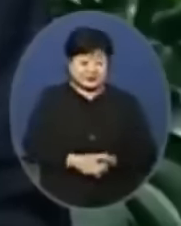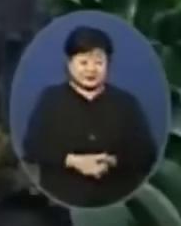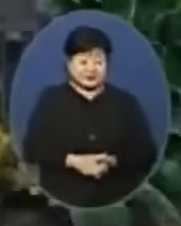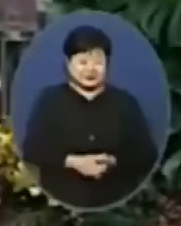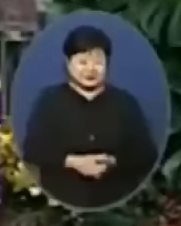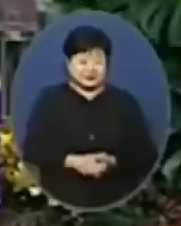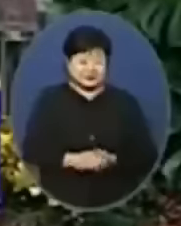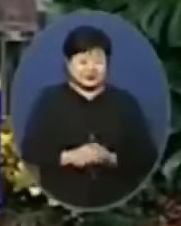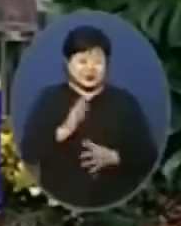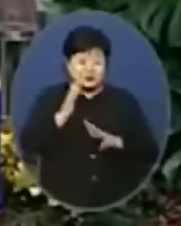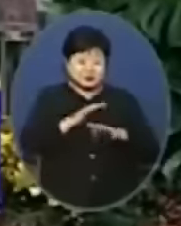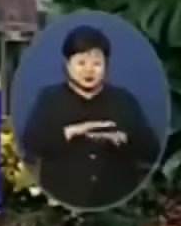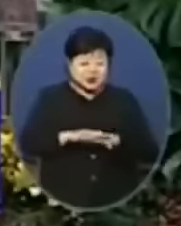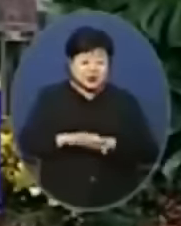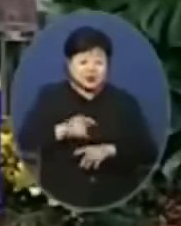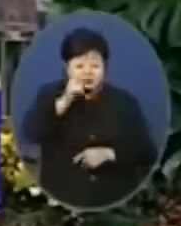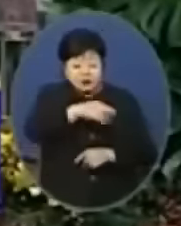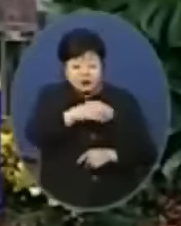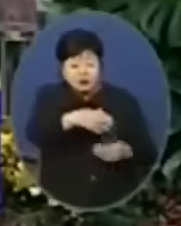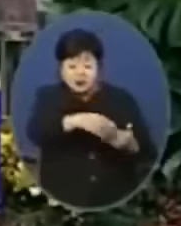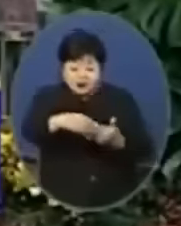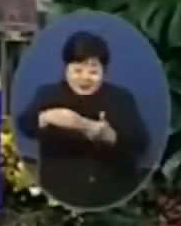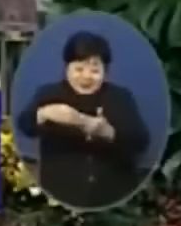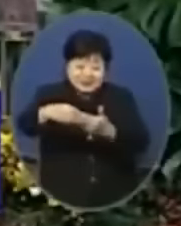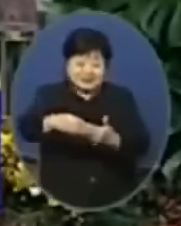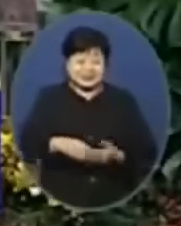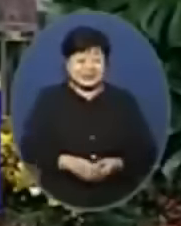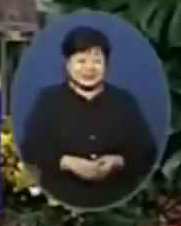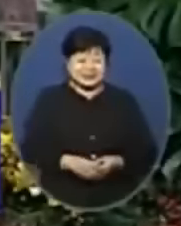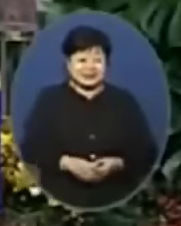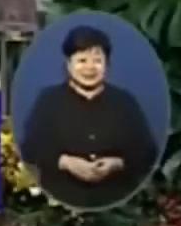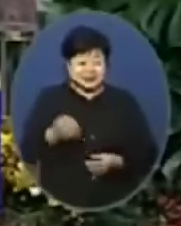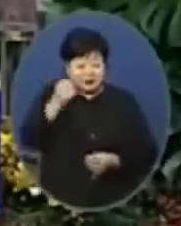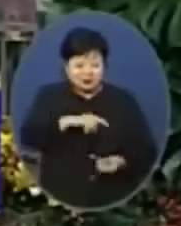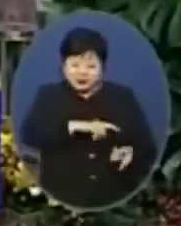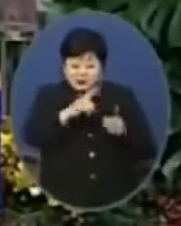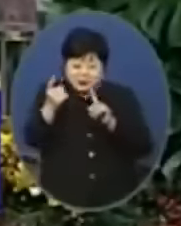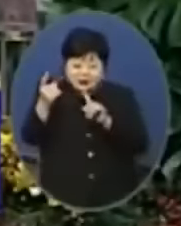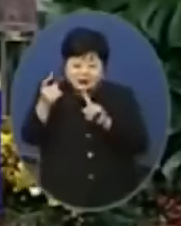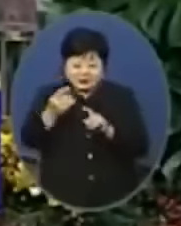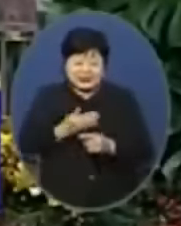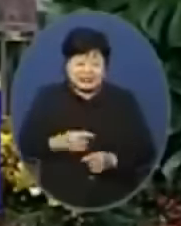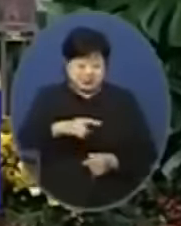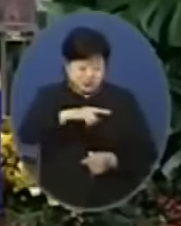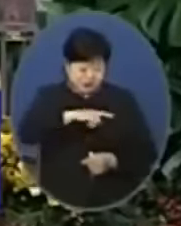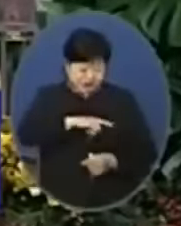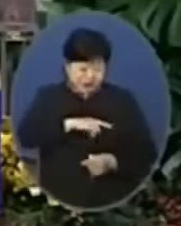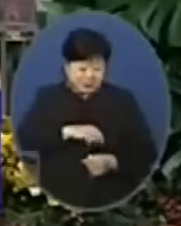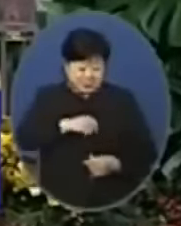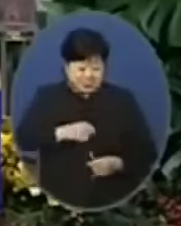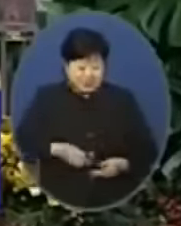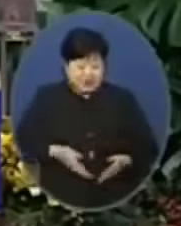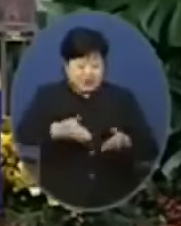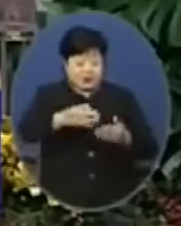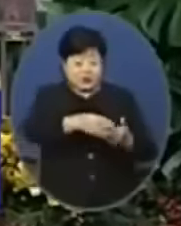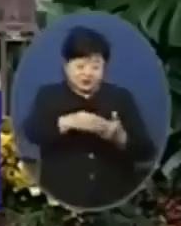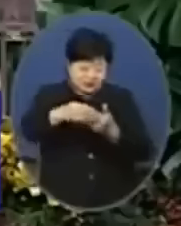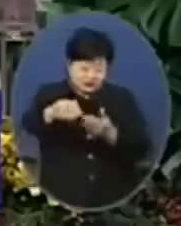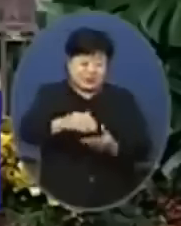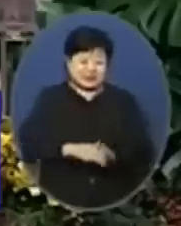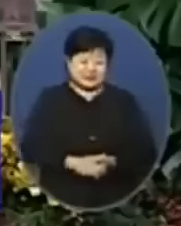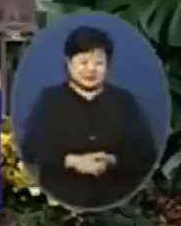그가 나를 푸른 풀밭에 누이시며 쉴만한 물가로 인도하시는도다. 내 영혼을 소생시키시고 자기 이름을 위하여 의의 길로